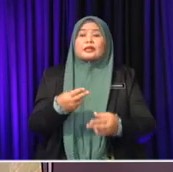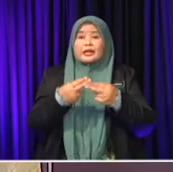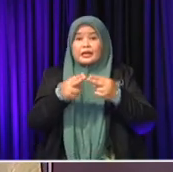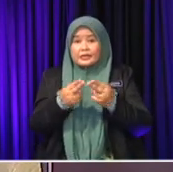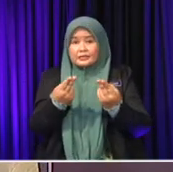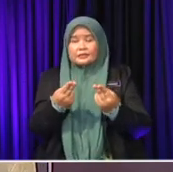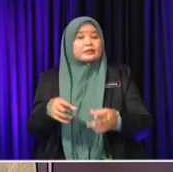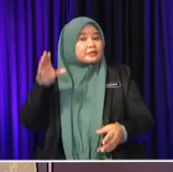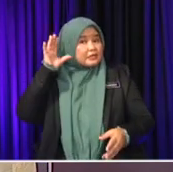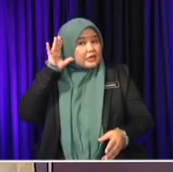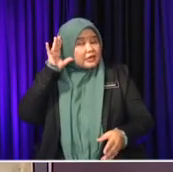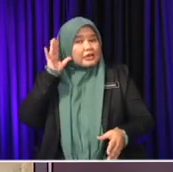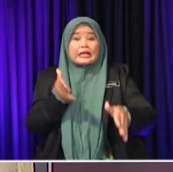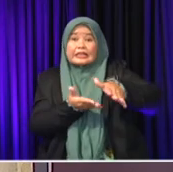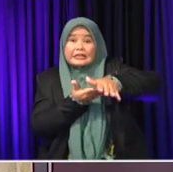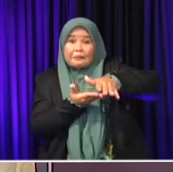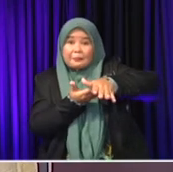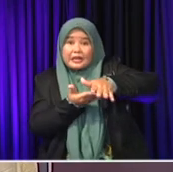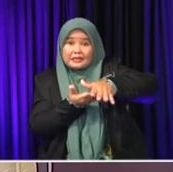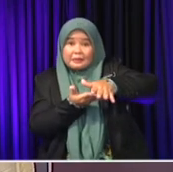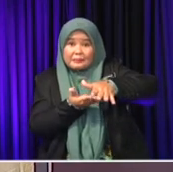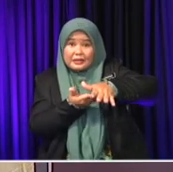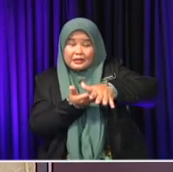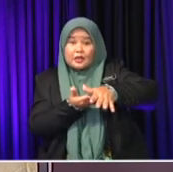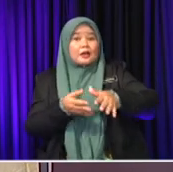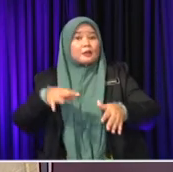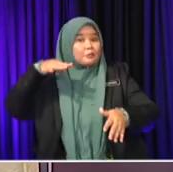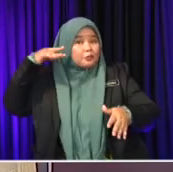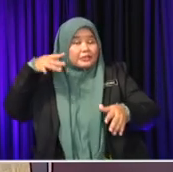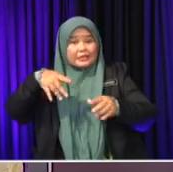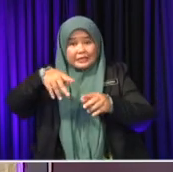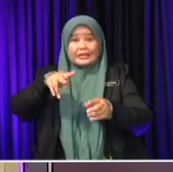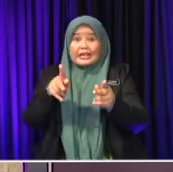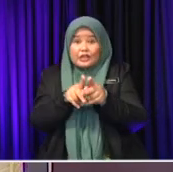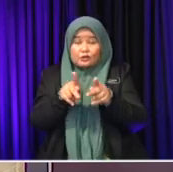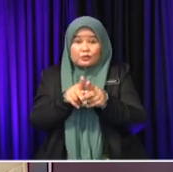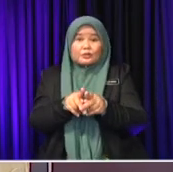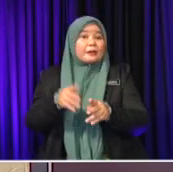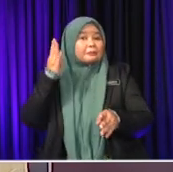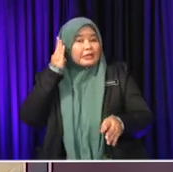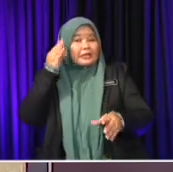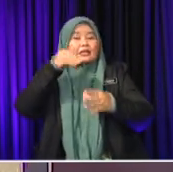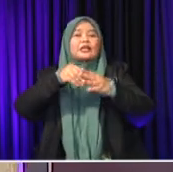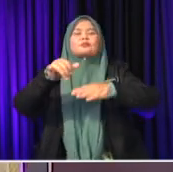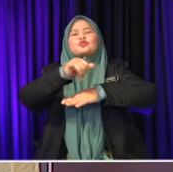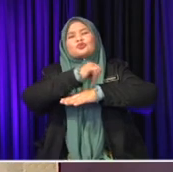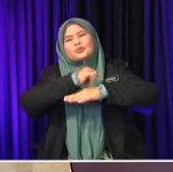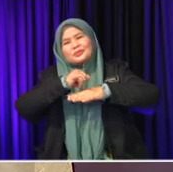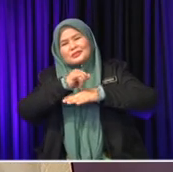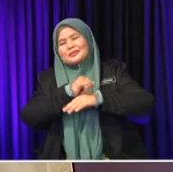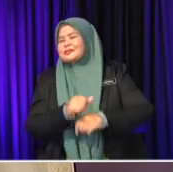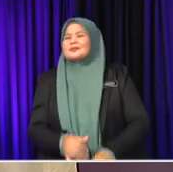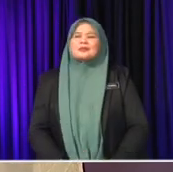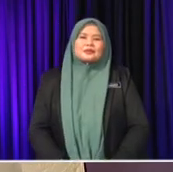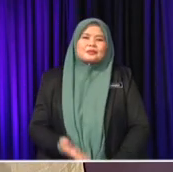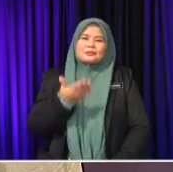terdengar tapak ataupun bunyi kasut bila lebih Rabah di dalam surga jadi